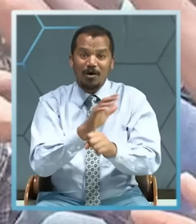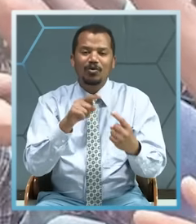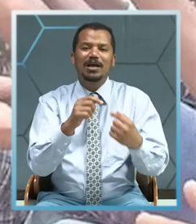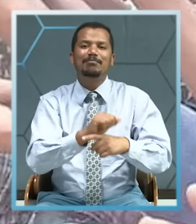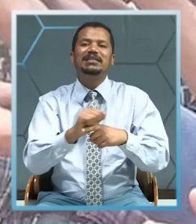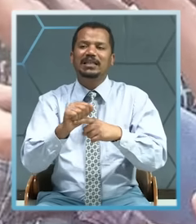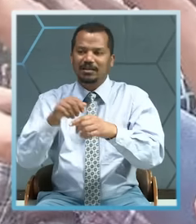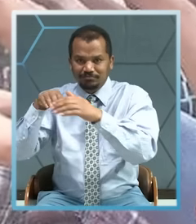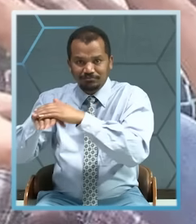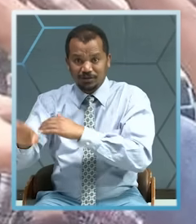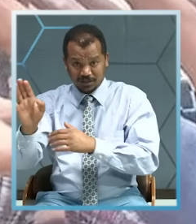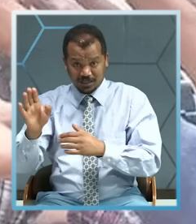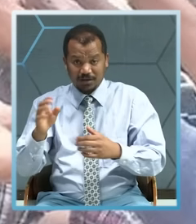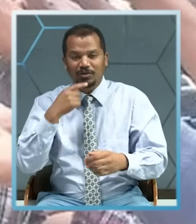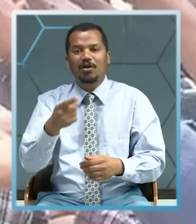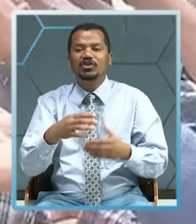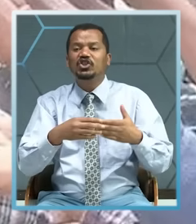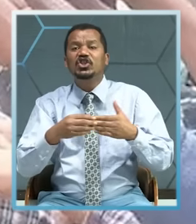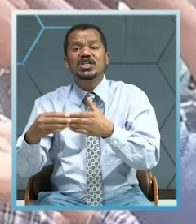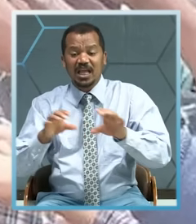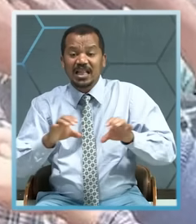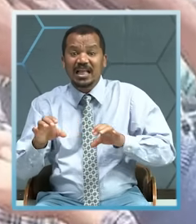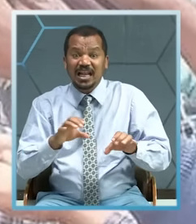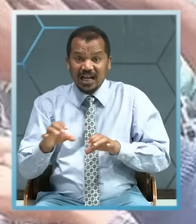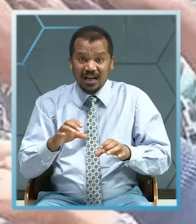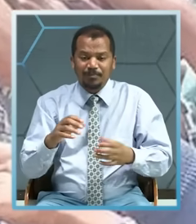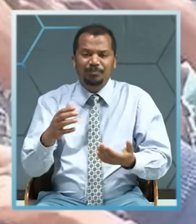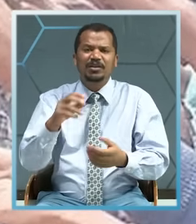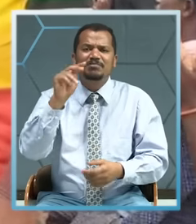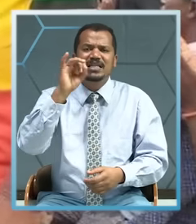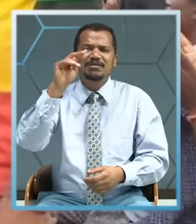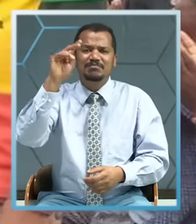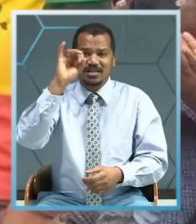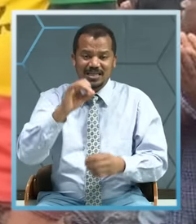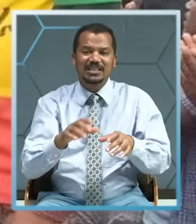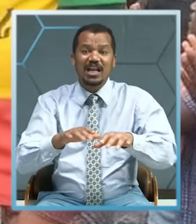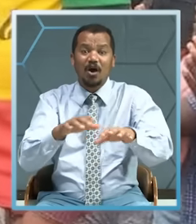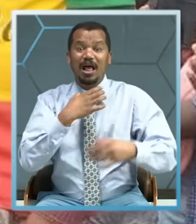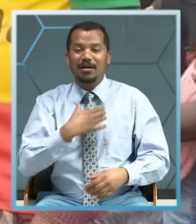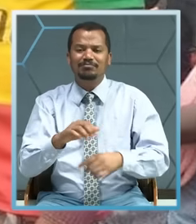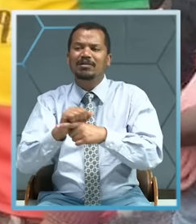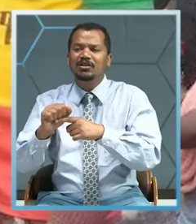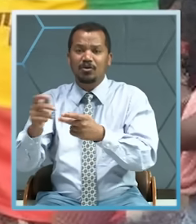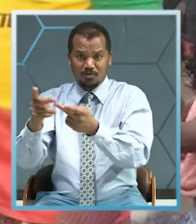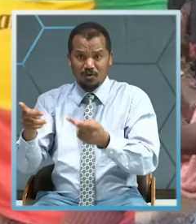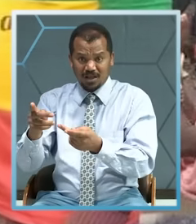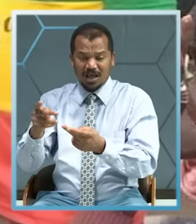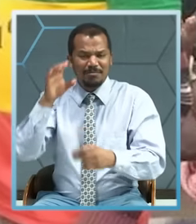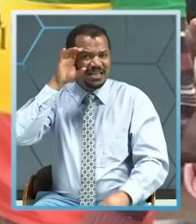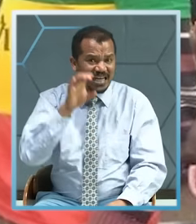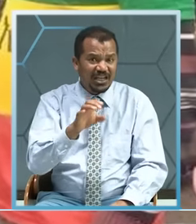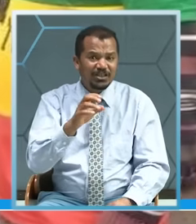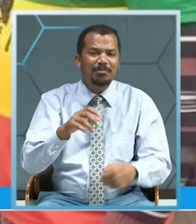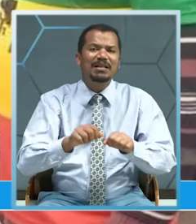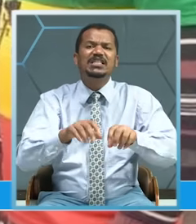ያሟሉ ወደ ማሰልጠኛ ማዕከል እንደተሸኙ ተናግረዋል። ሽኝት የተደረገላቸው ምልምል የሰራዊት አባላት በማሰልጠኛ ማዕከልም